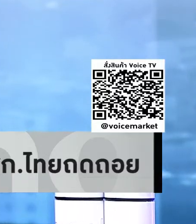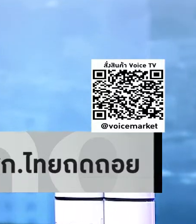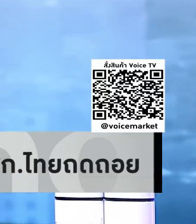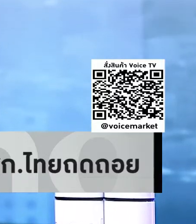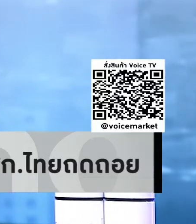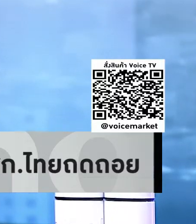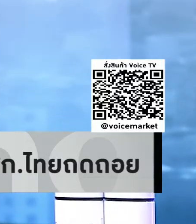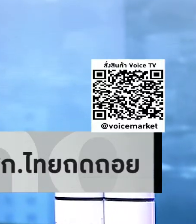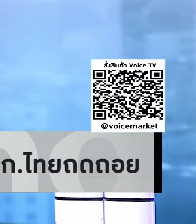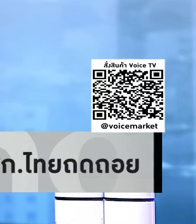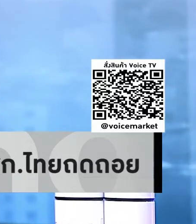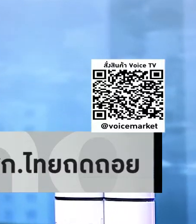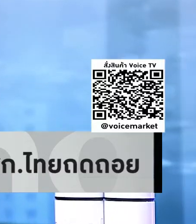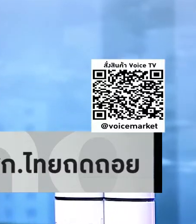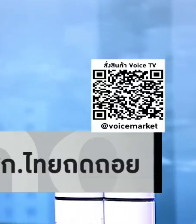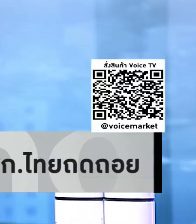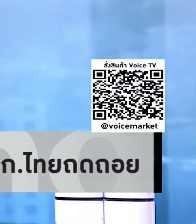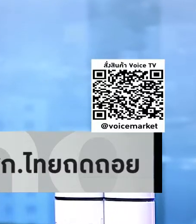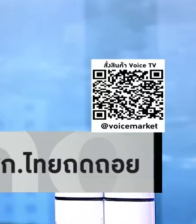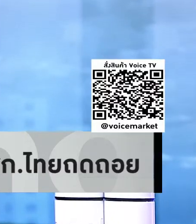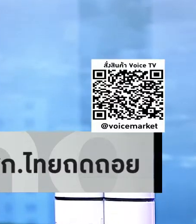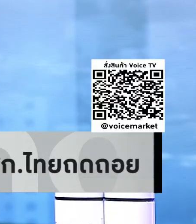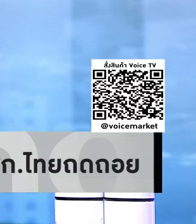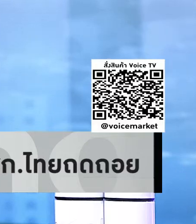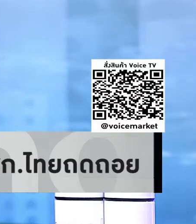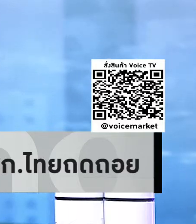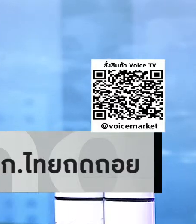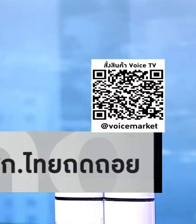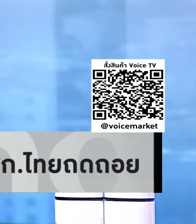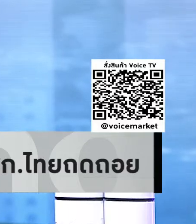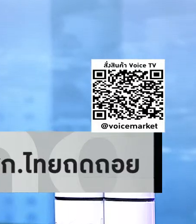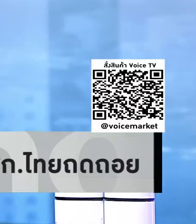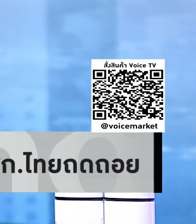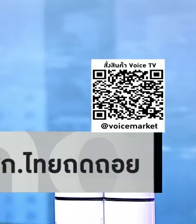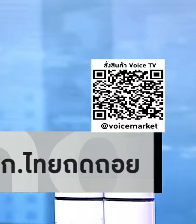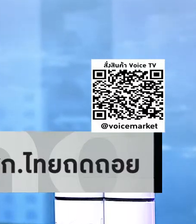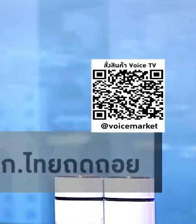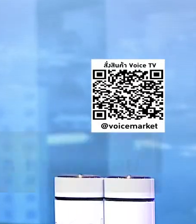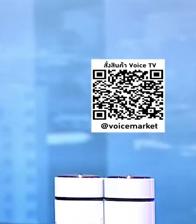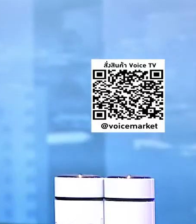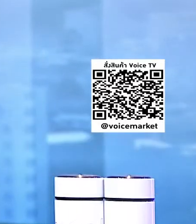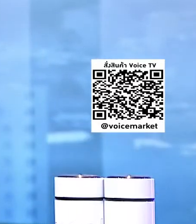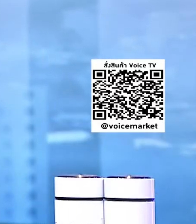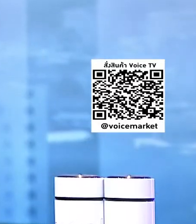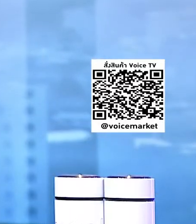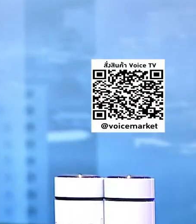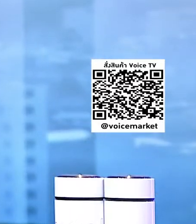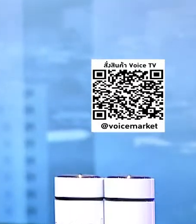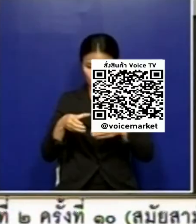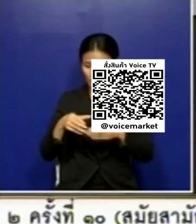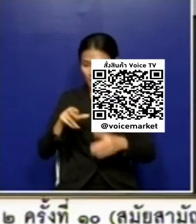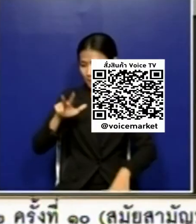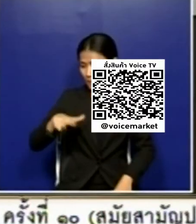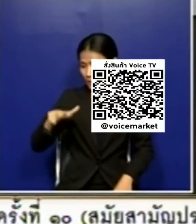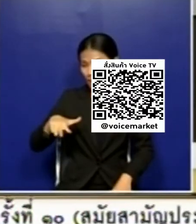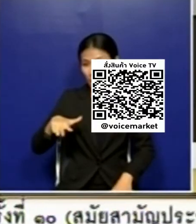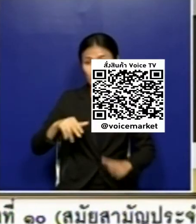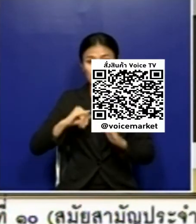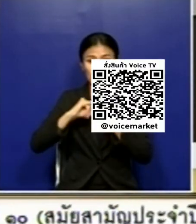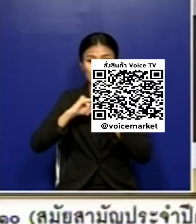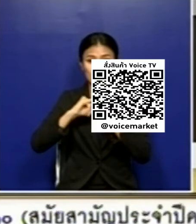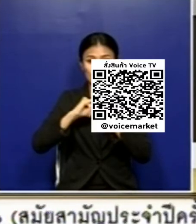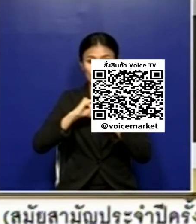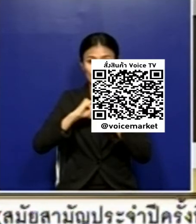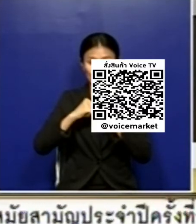ยครูมานิตนะฮะสั่งพุ่มสสสุรินทร์พรรคเพื่อไทยก็ตั้งกระทู้ถามรัฐมนตรีว่าการกระทรวงการคลังถึงมาตรการการเยียวยาประชาช